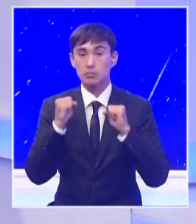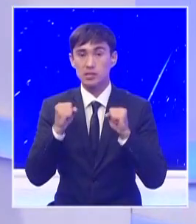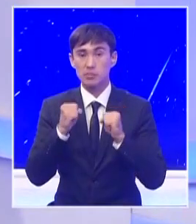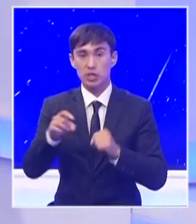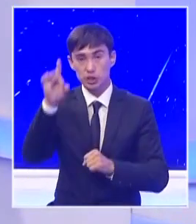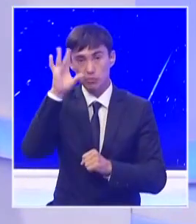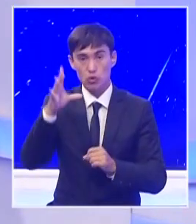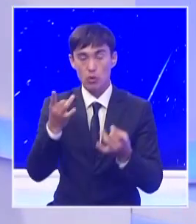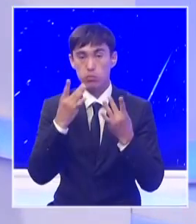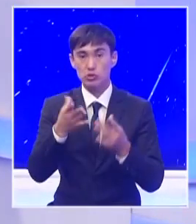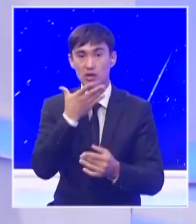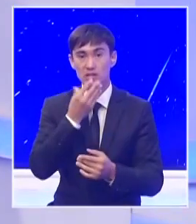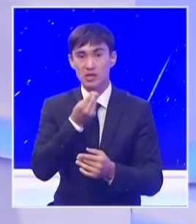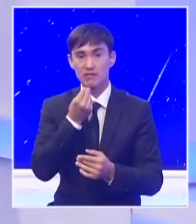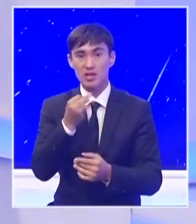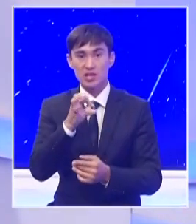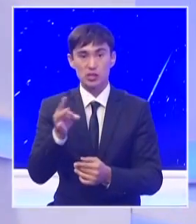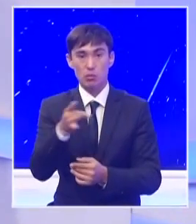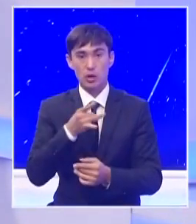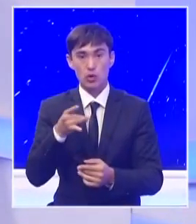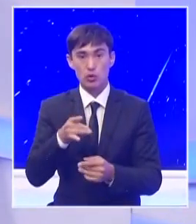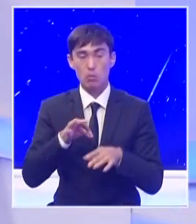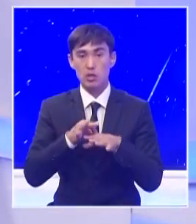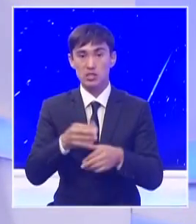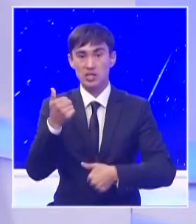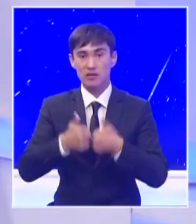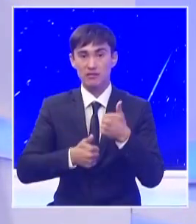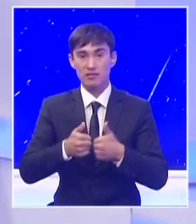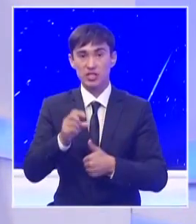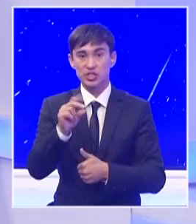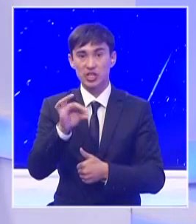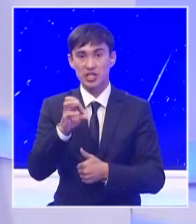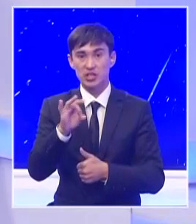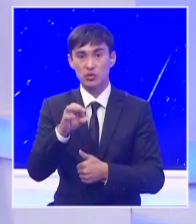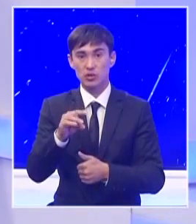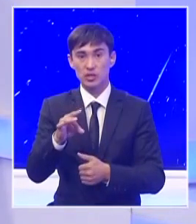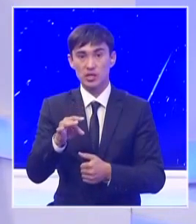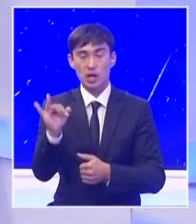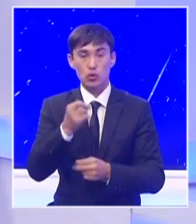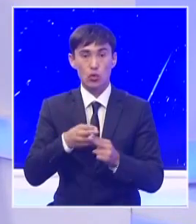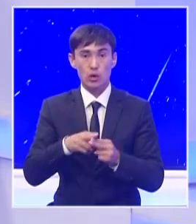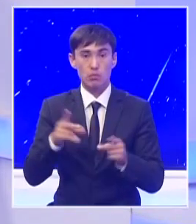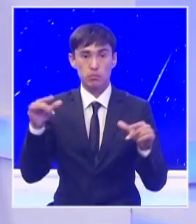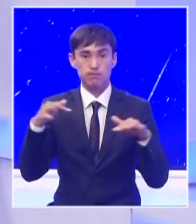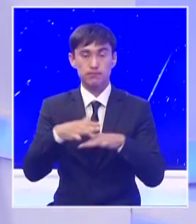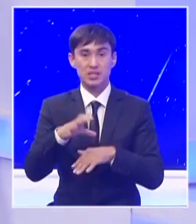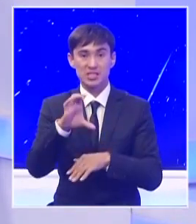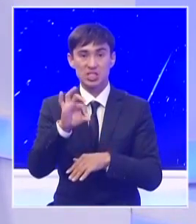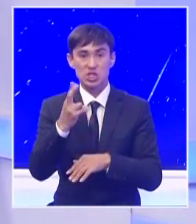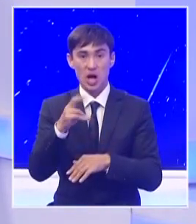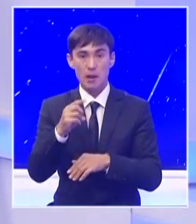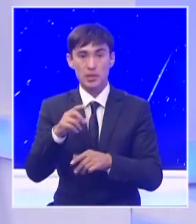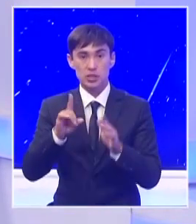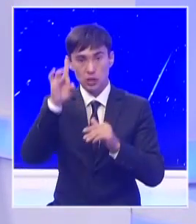Спортсменки, чемпионки и просто красавицы. В Илийском районе прошли соревнования по чирлидингу. Забава, которая пришла к нам из США,